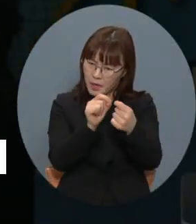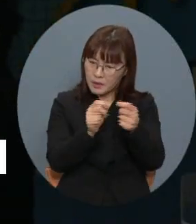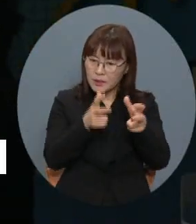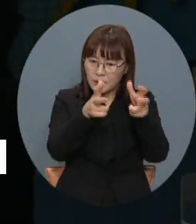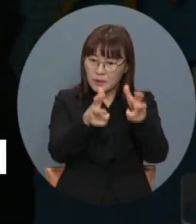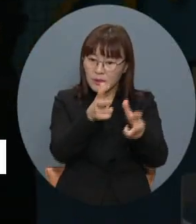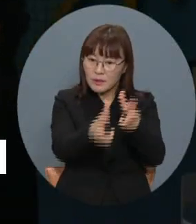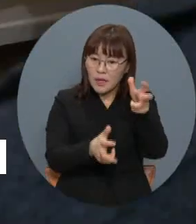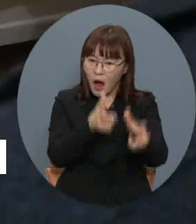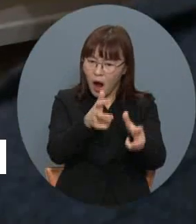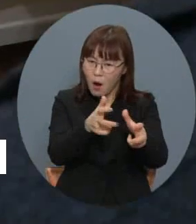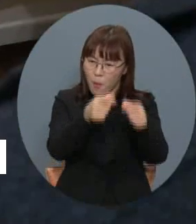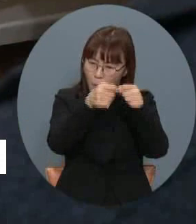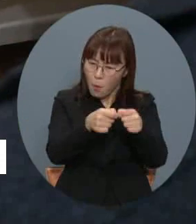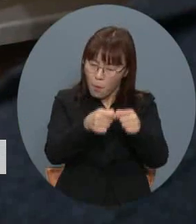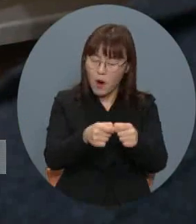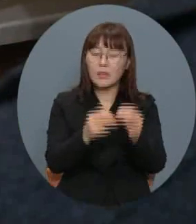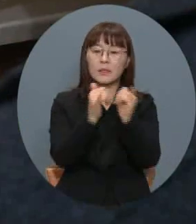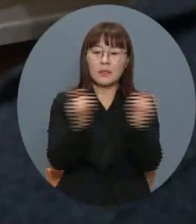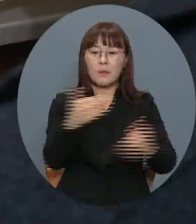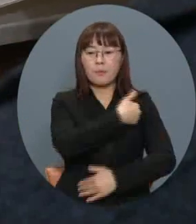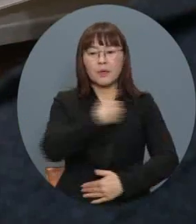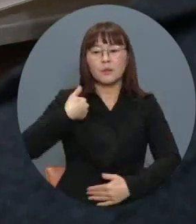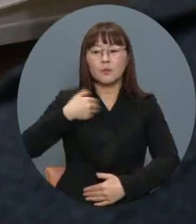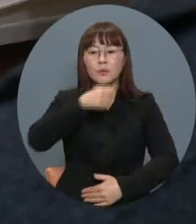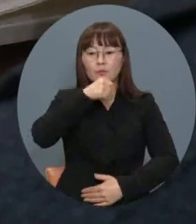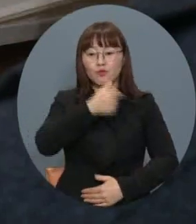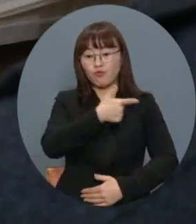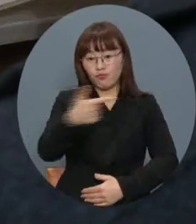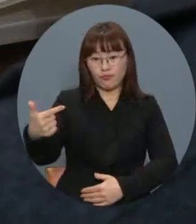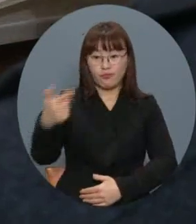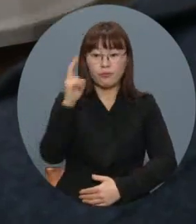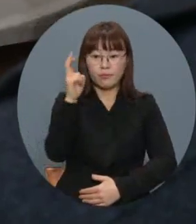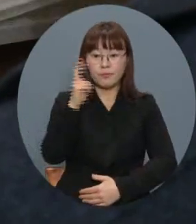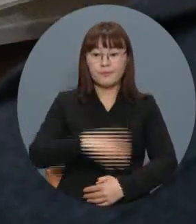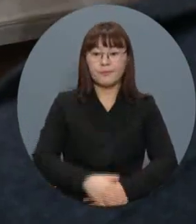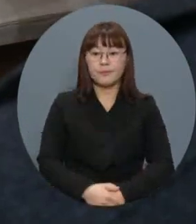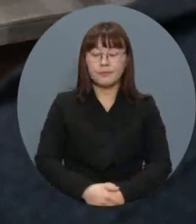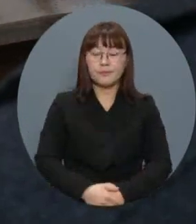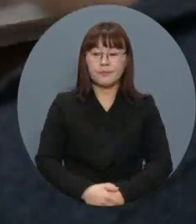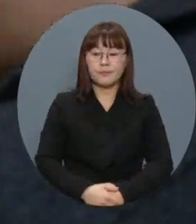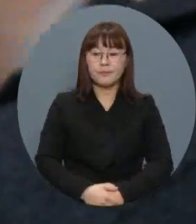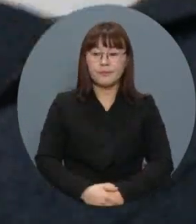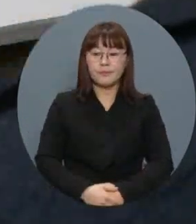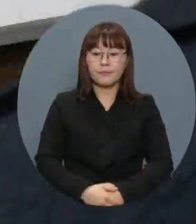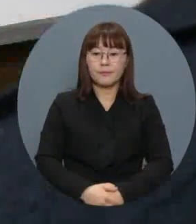세밀하게 내놔야 주민들의 만족도를 높일 수 있을 것입니다. MBC 뉴스 양관입니다.